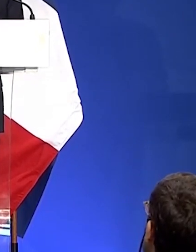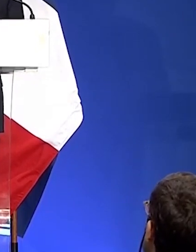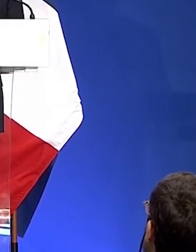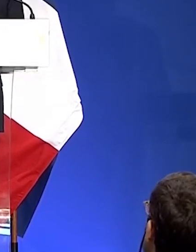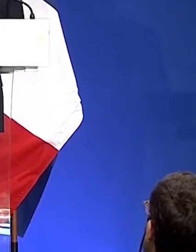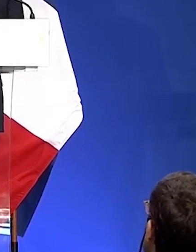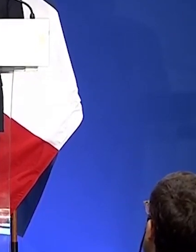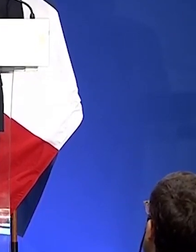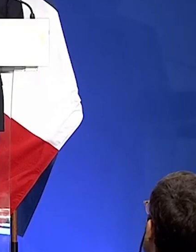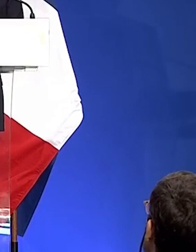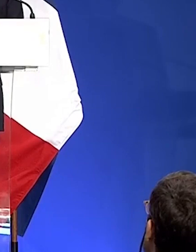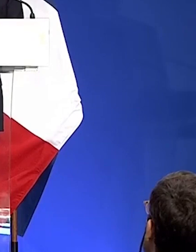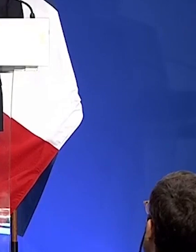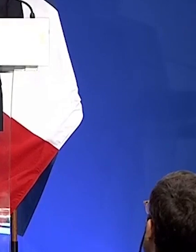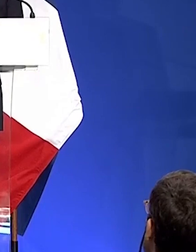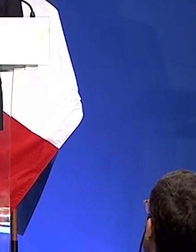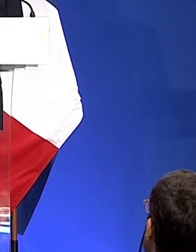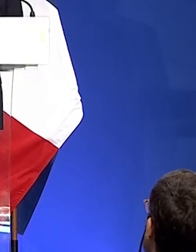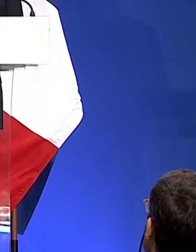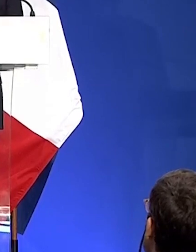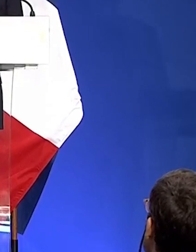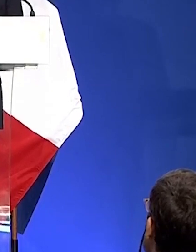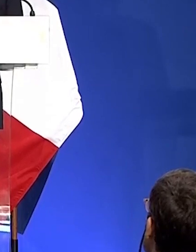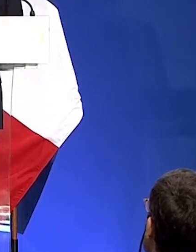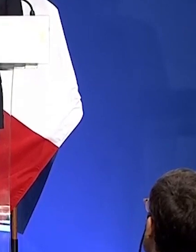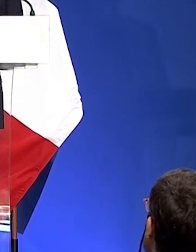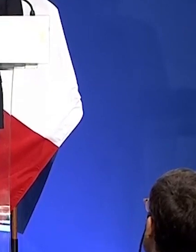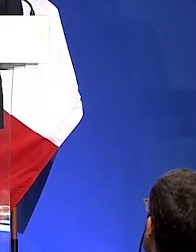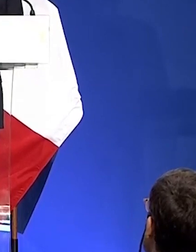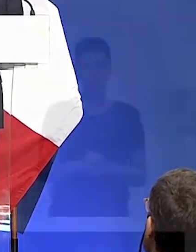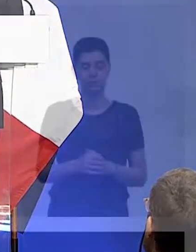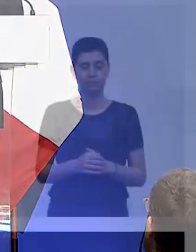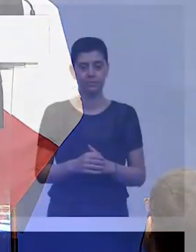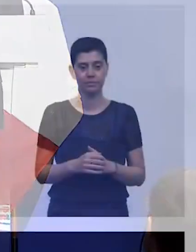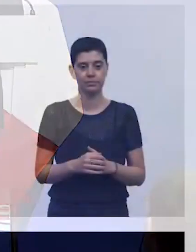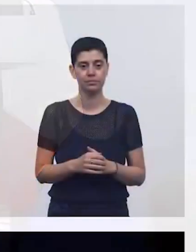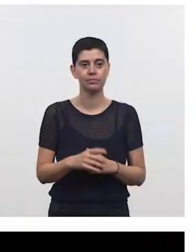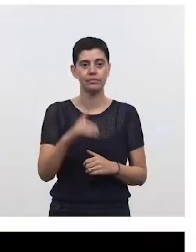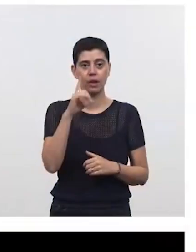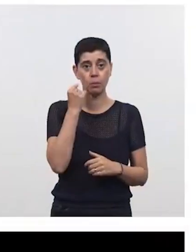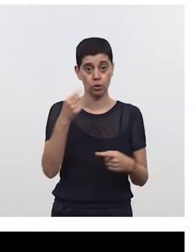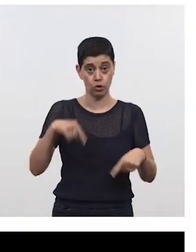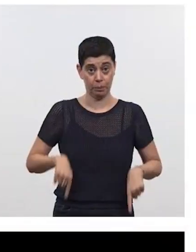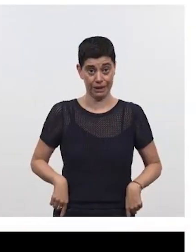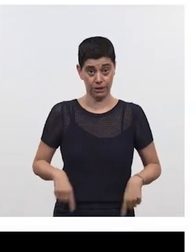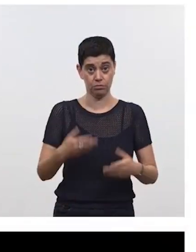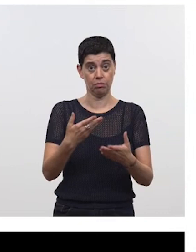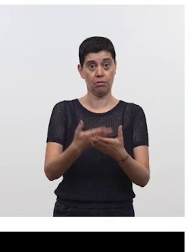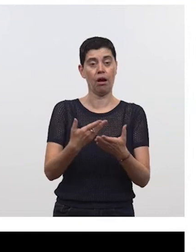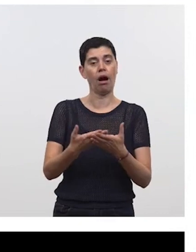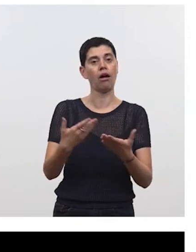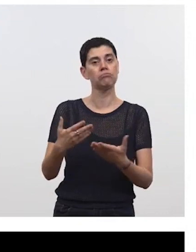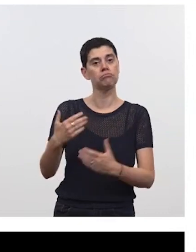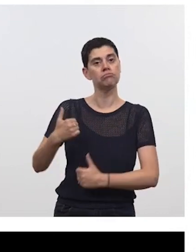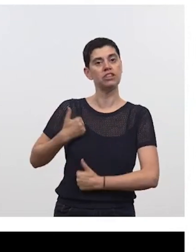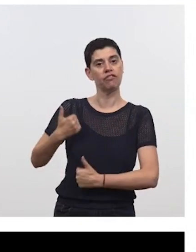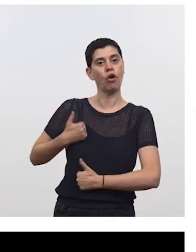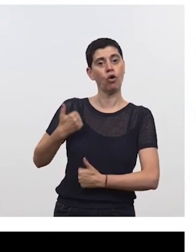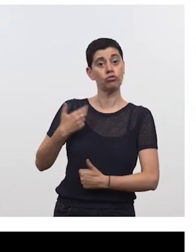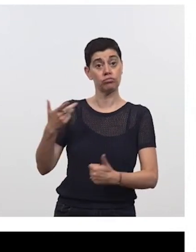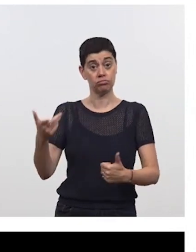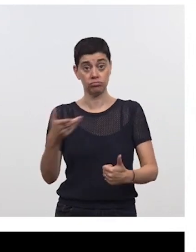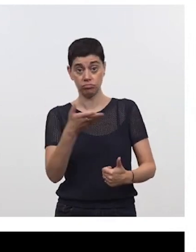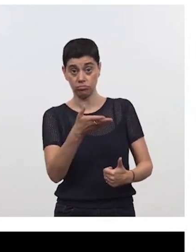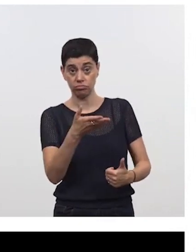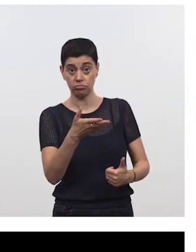Gruppe anschließt? Et, Monsieur le Ministre, est-ce que la France souhaite que son annonce de défense joigne ou se joigne